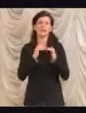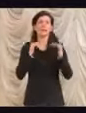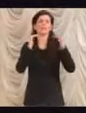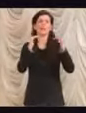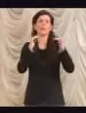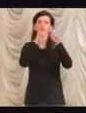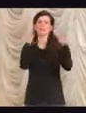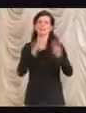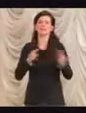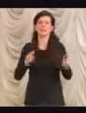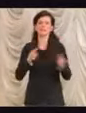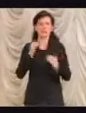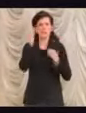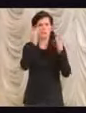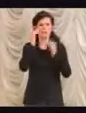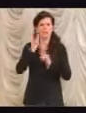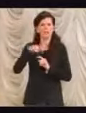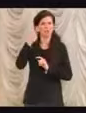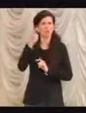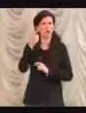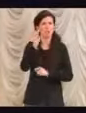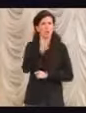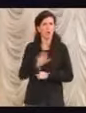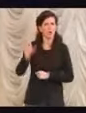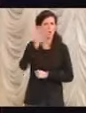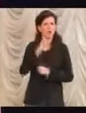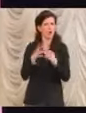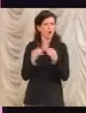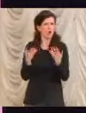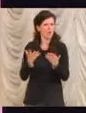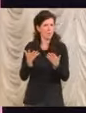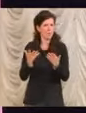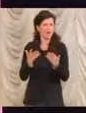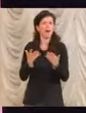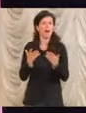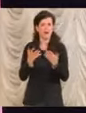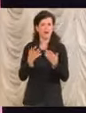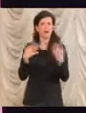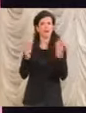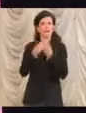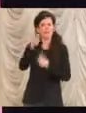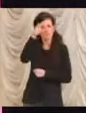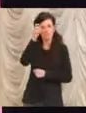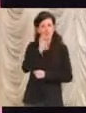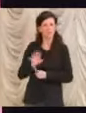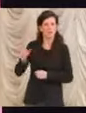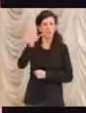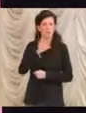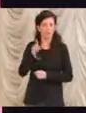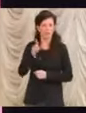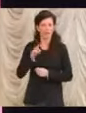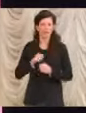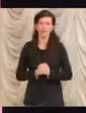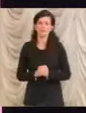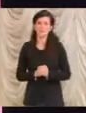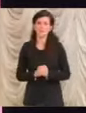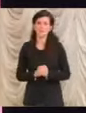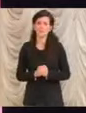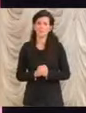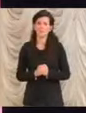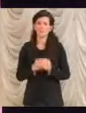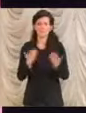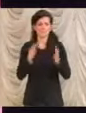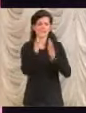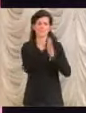che dovrà fare l'europa sperando che qualcosa faccia all'europa agli stati europei grida si è capito per noi sono il corona